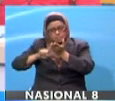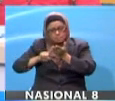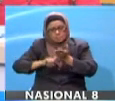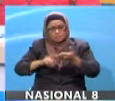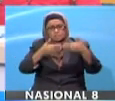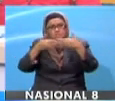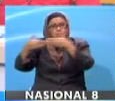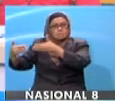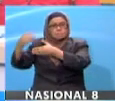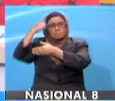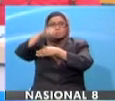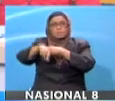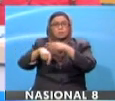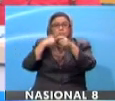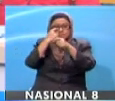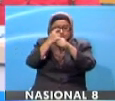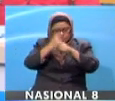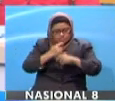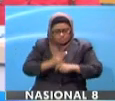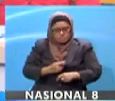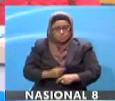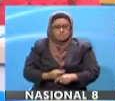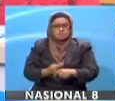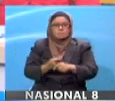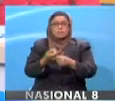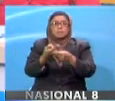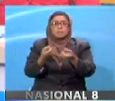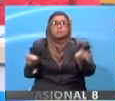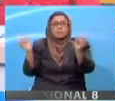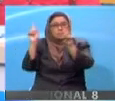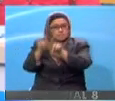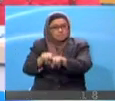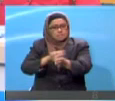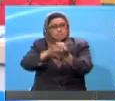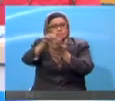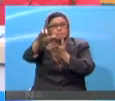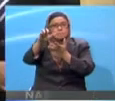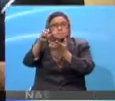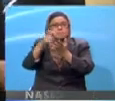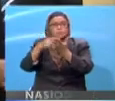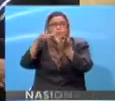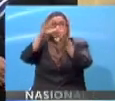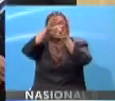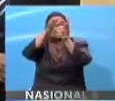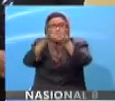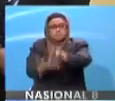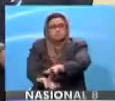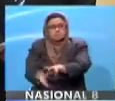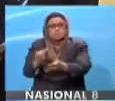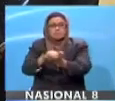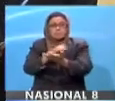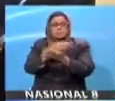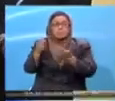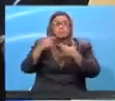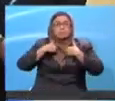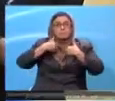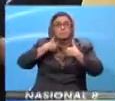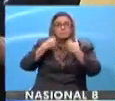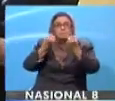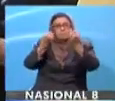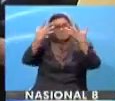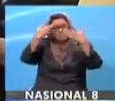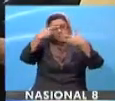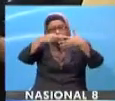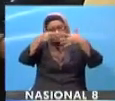faktor relevan yang telah menyumbang kepada nahas helikopter itu. Datuk Seri Liao berkata terdapat beberapa perkara yang boleh